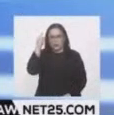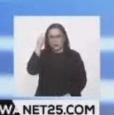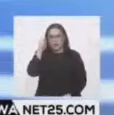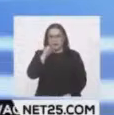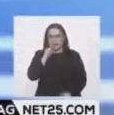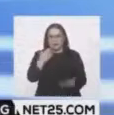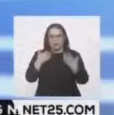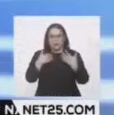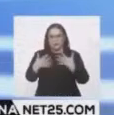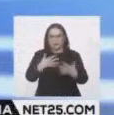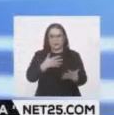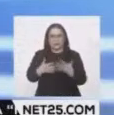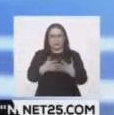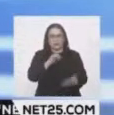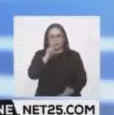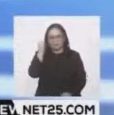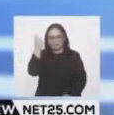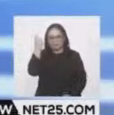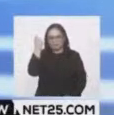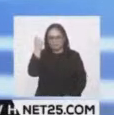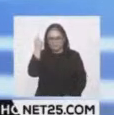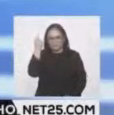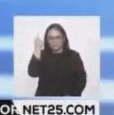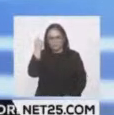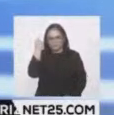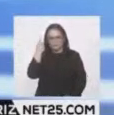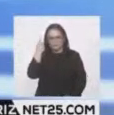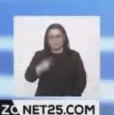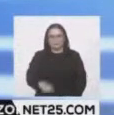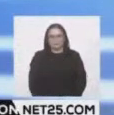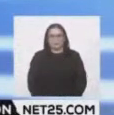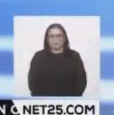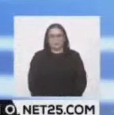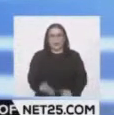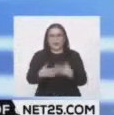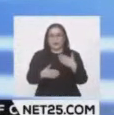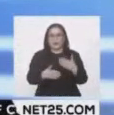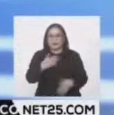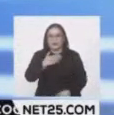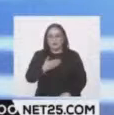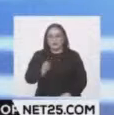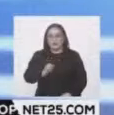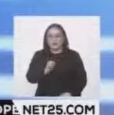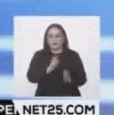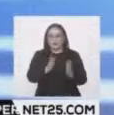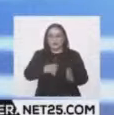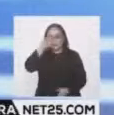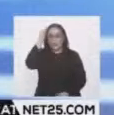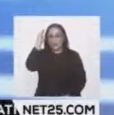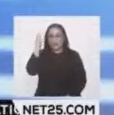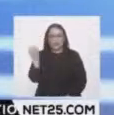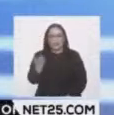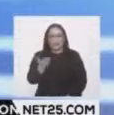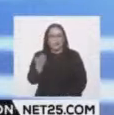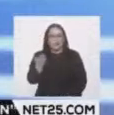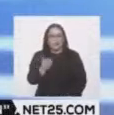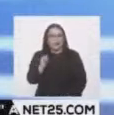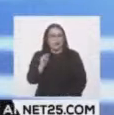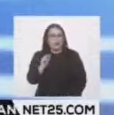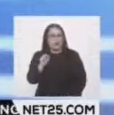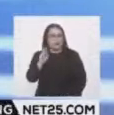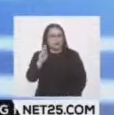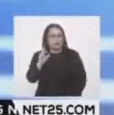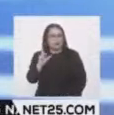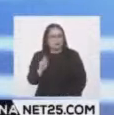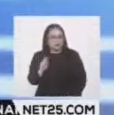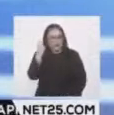maiwasan ang an pagkakaintindihan sa kapwa senador matapos am ni Senador de Rosa na nainsulto siya sa